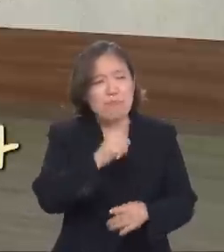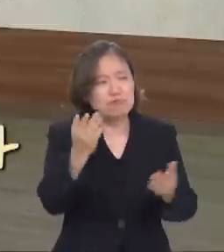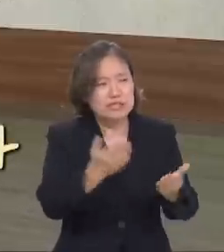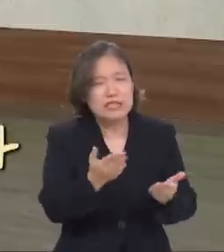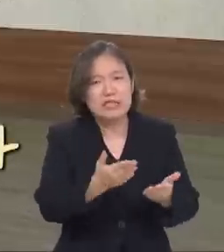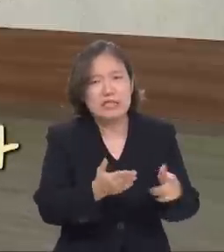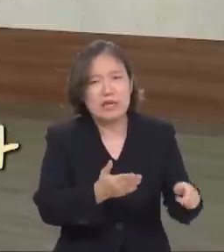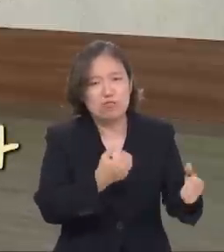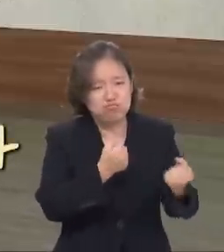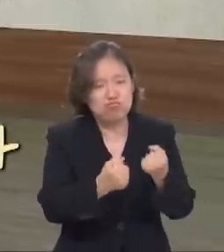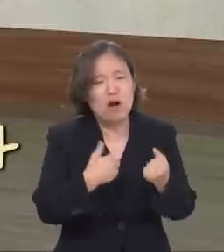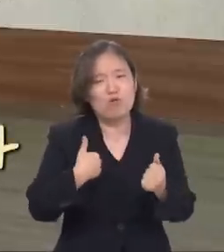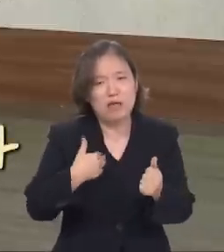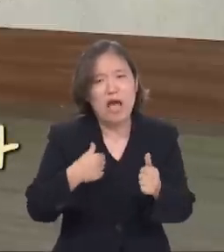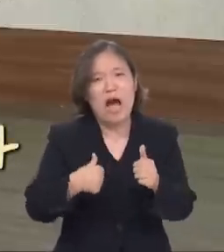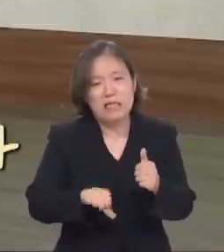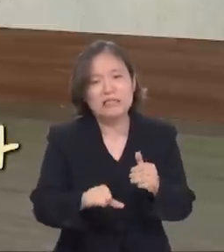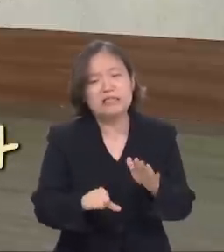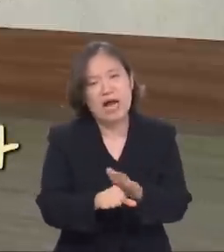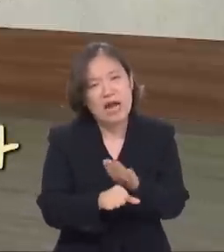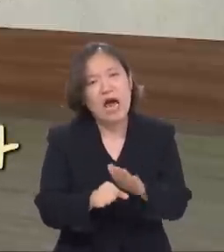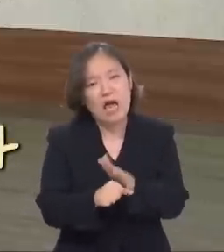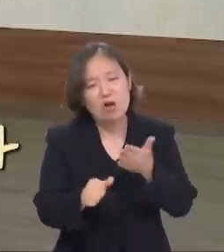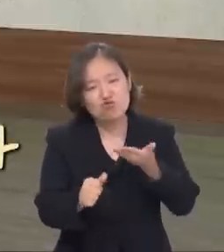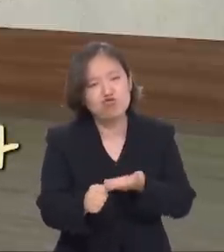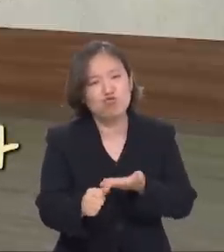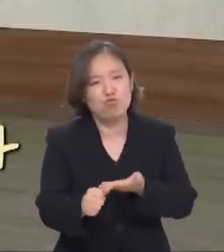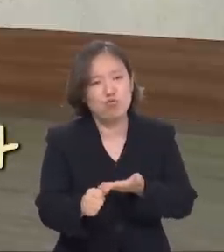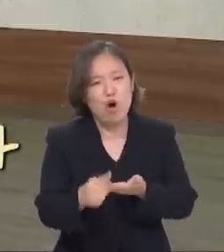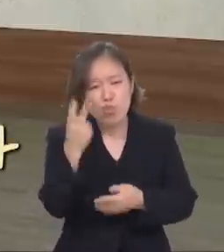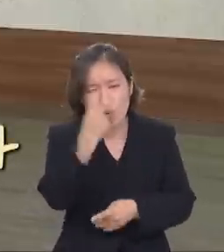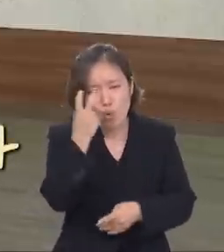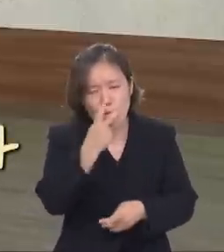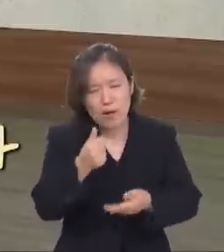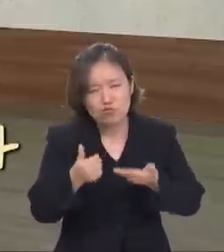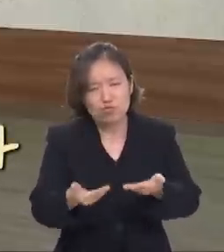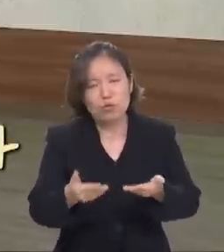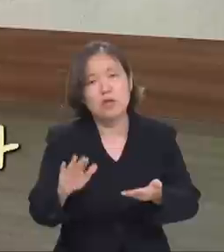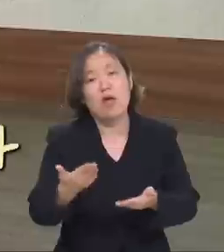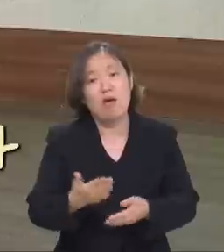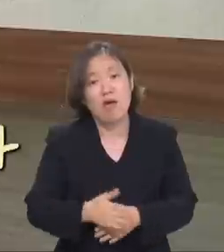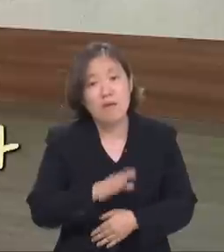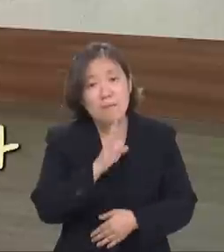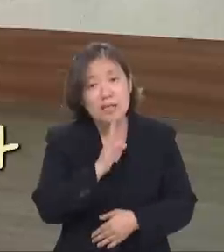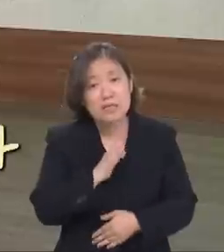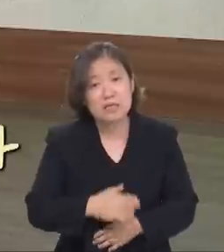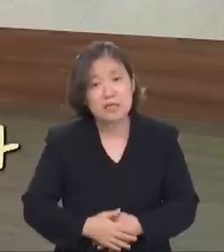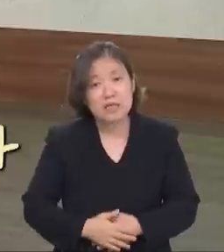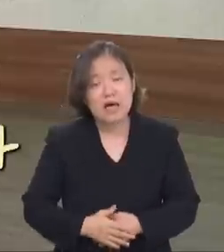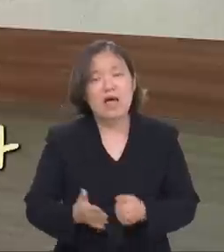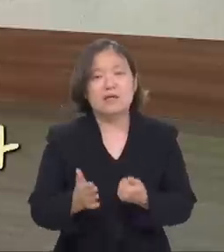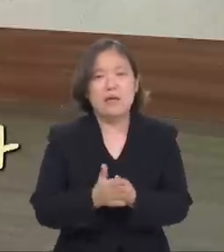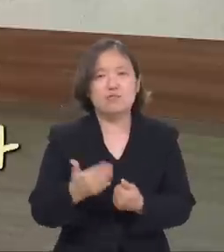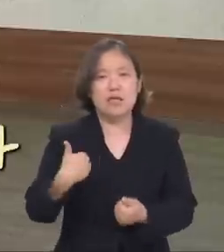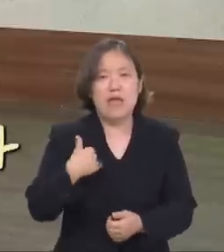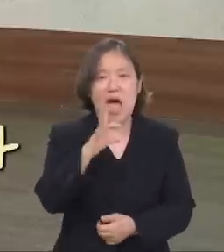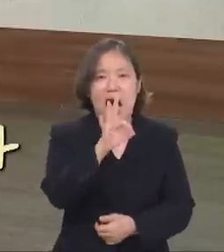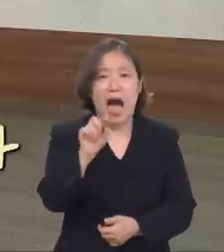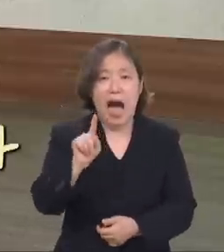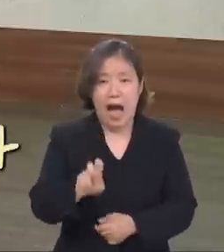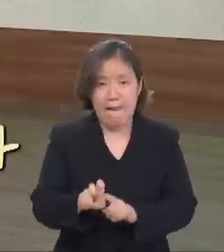이 못난 나쁜 길에 빠져든이 암세포도 내가 사랑으로